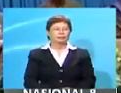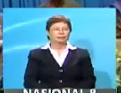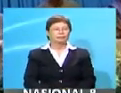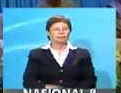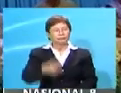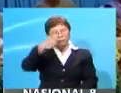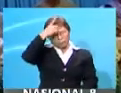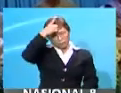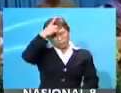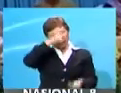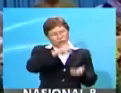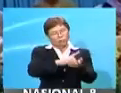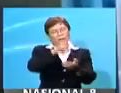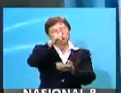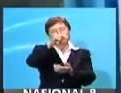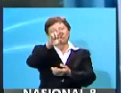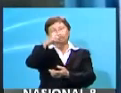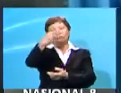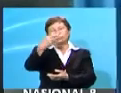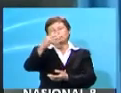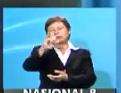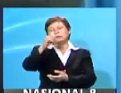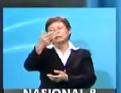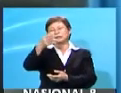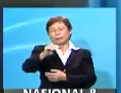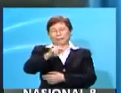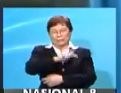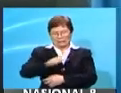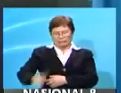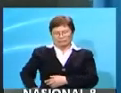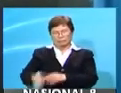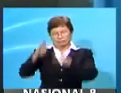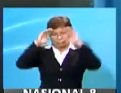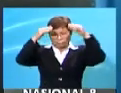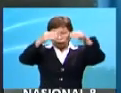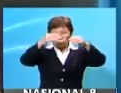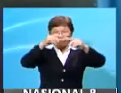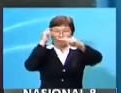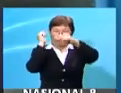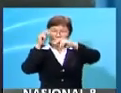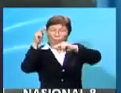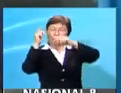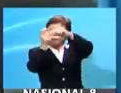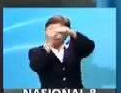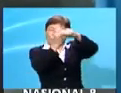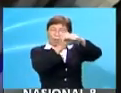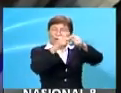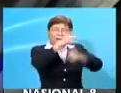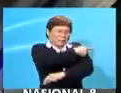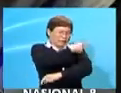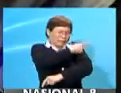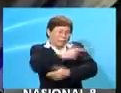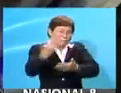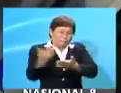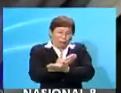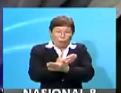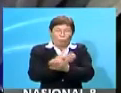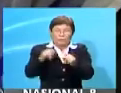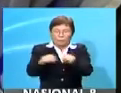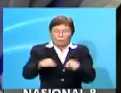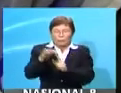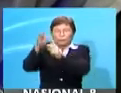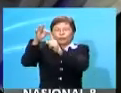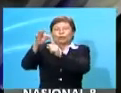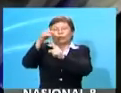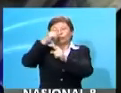menurut Datuk Dr Nor hisam Kementerian juga menekankan pembinaan klinik baru di kawasan strategik bagi mengatasi banjir pada masa